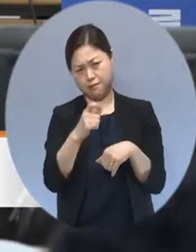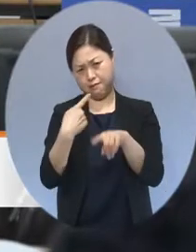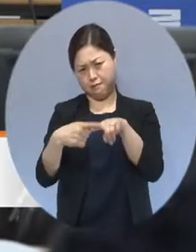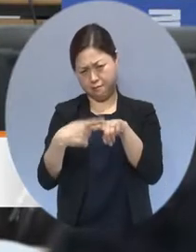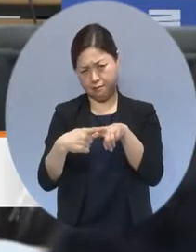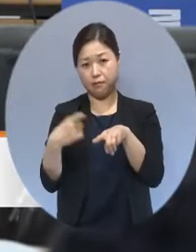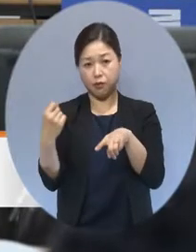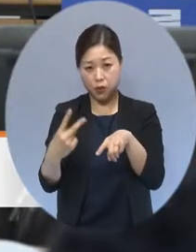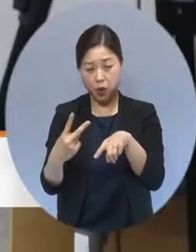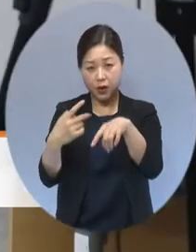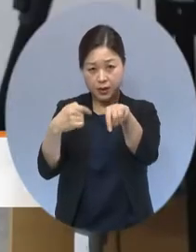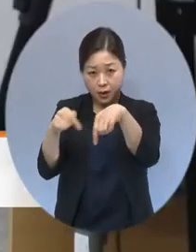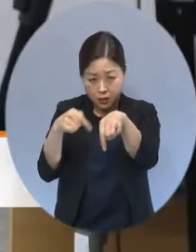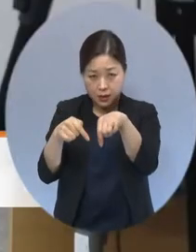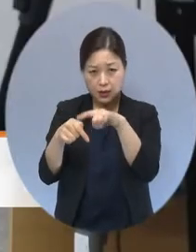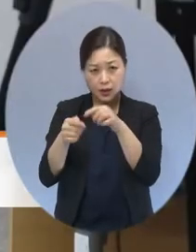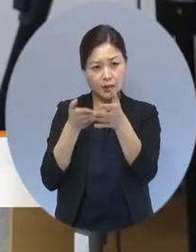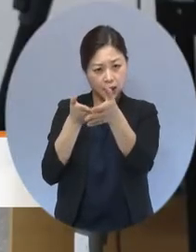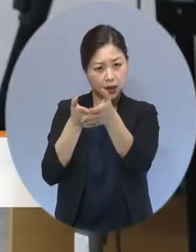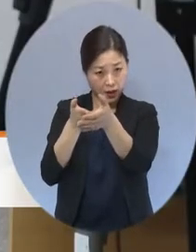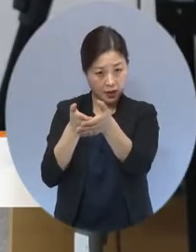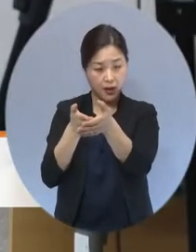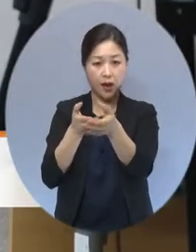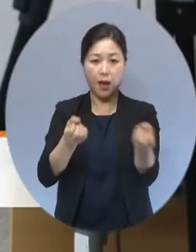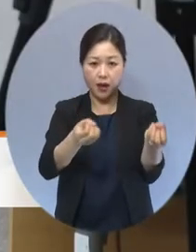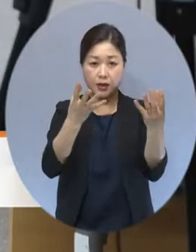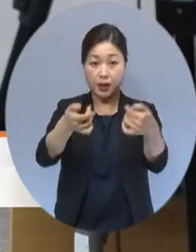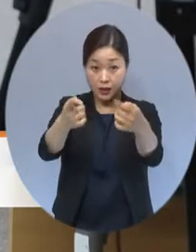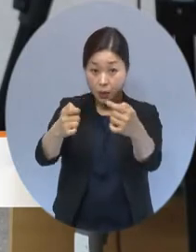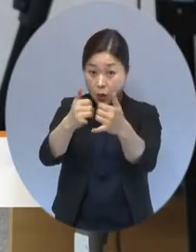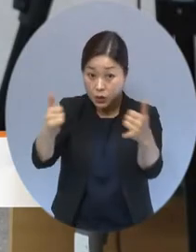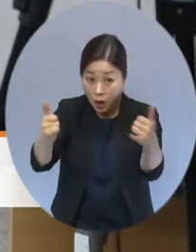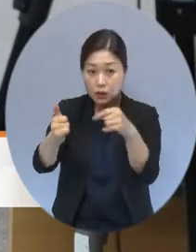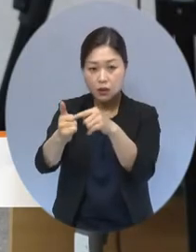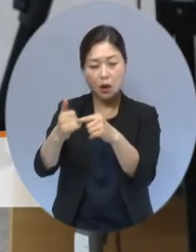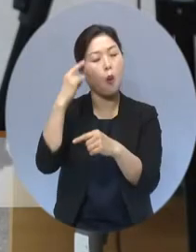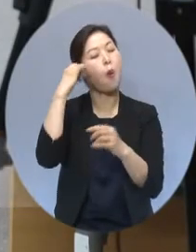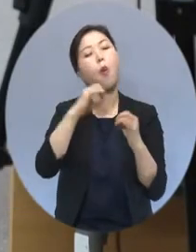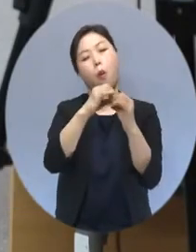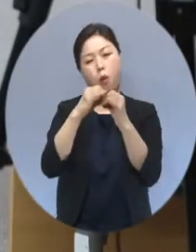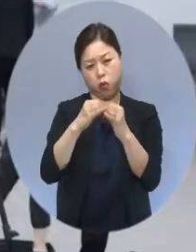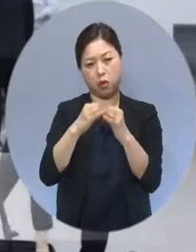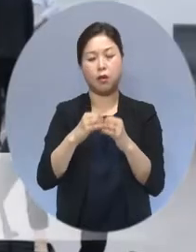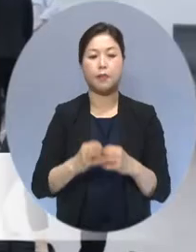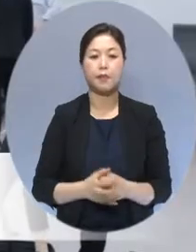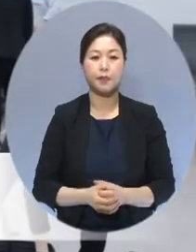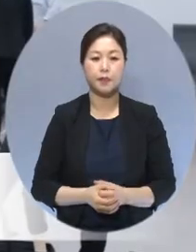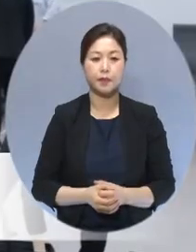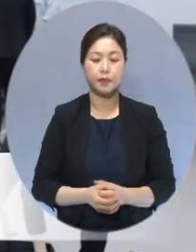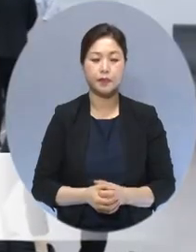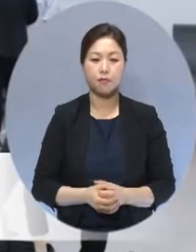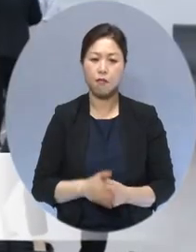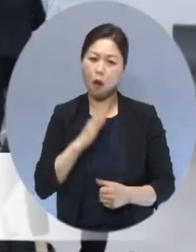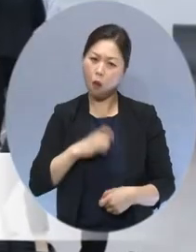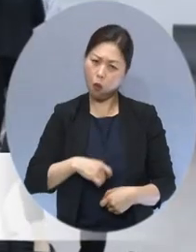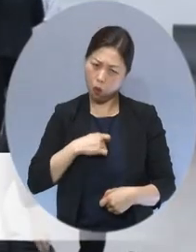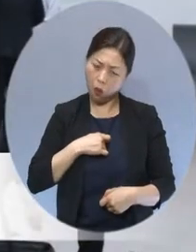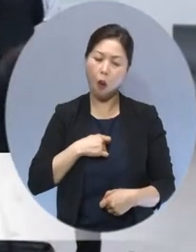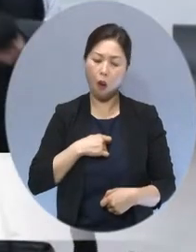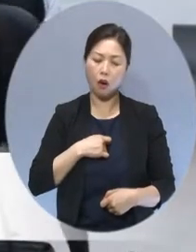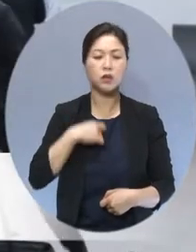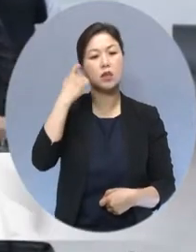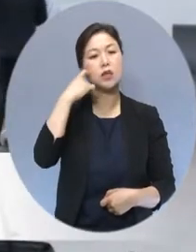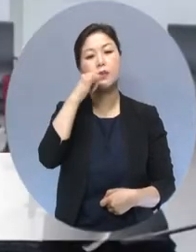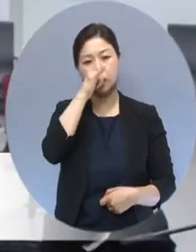성토와 정책 주문을 이어가며 행사 참석자들의 고른 공감을 샀습니다. 진정성이 느껴진